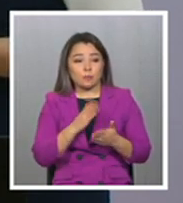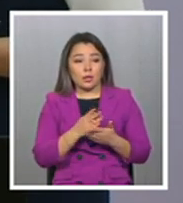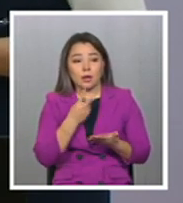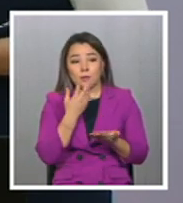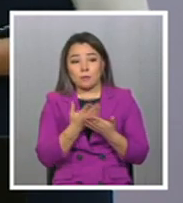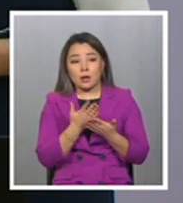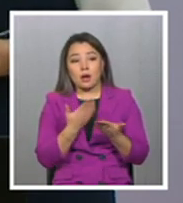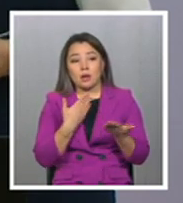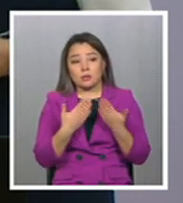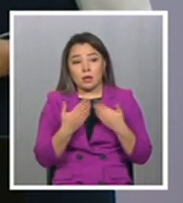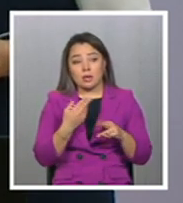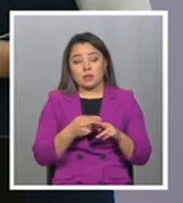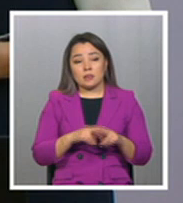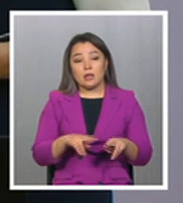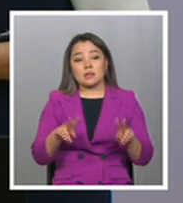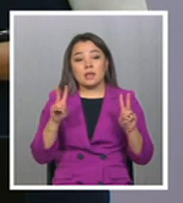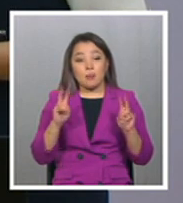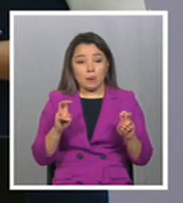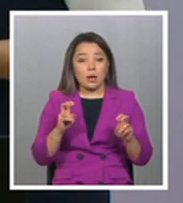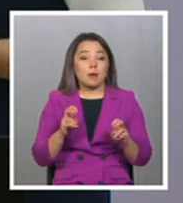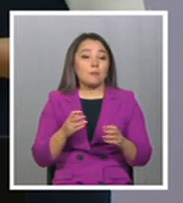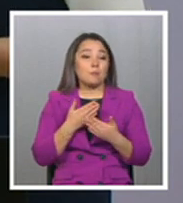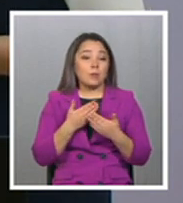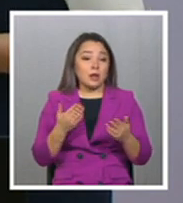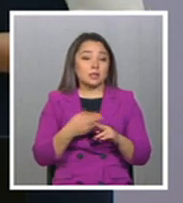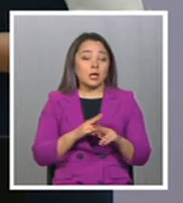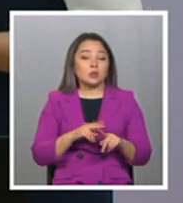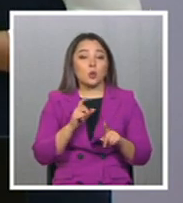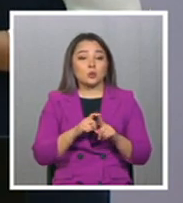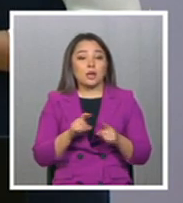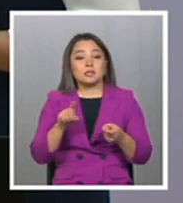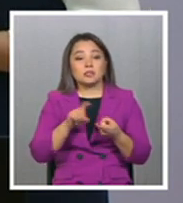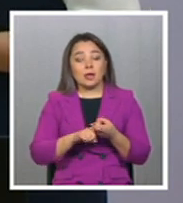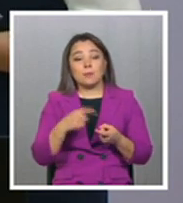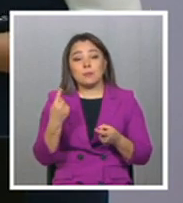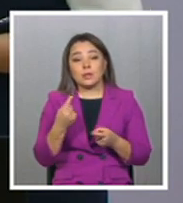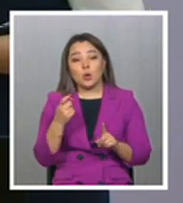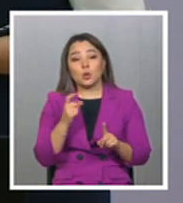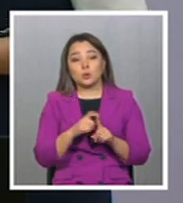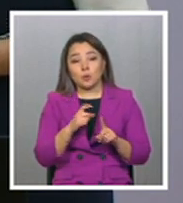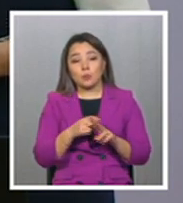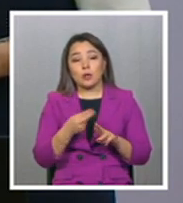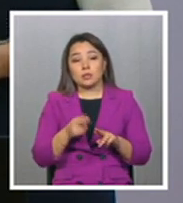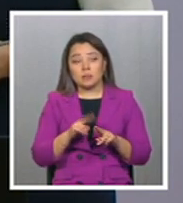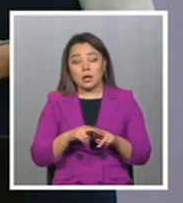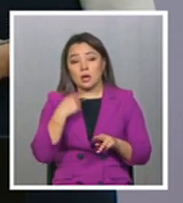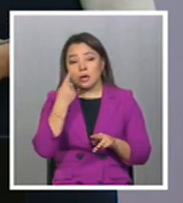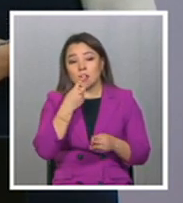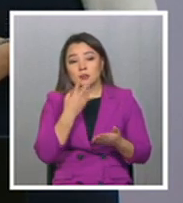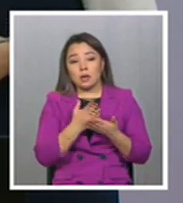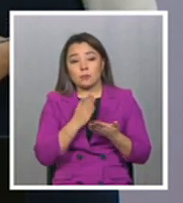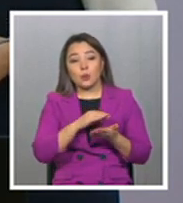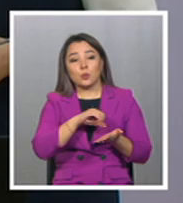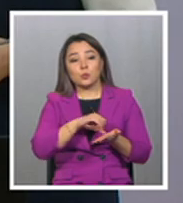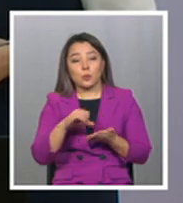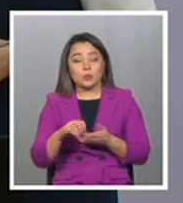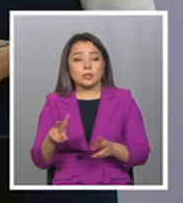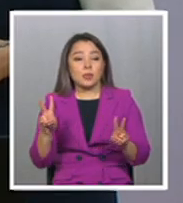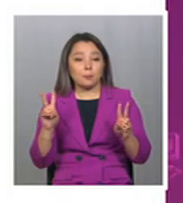показывающие отношение к теме. И последнее слово, связанное с первым словом, которое отражает сущность